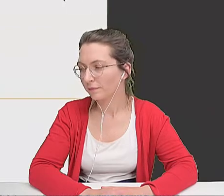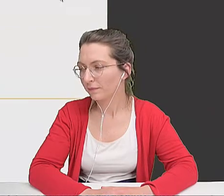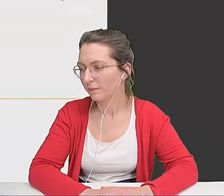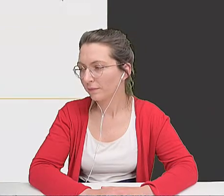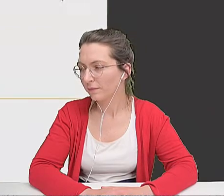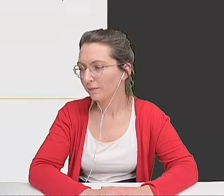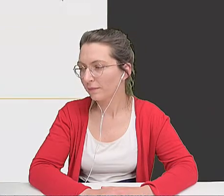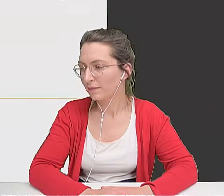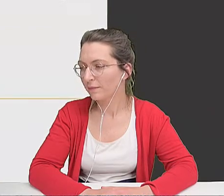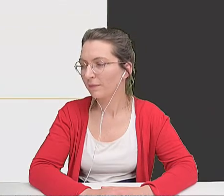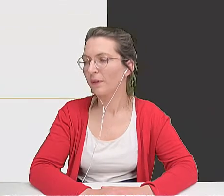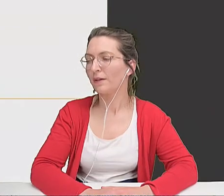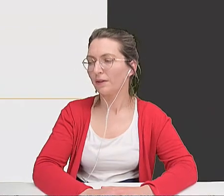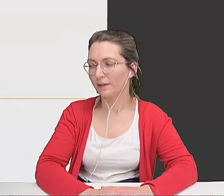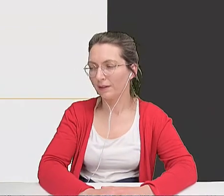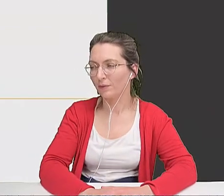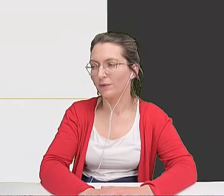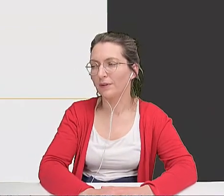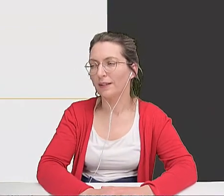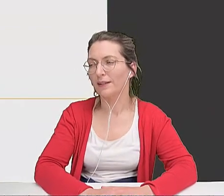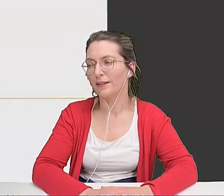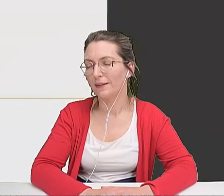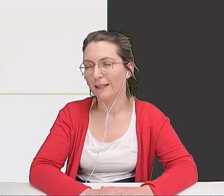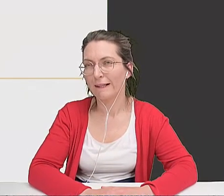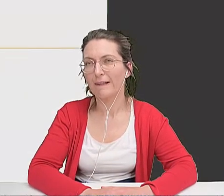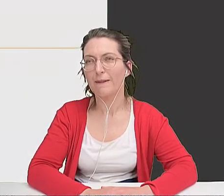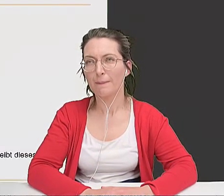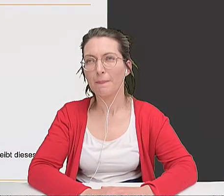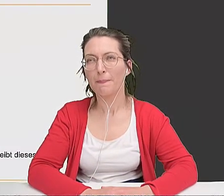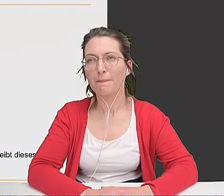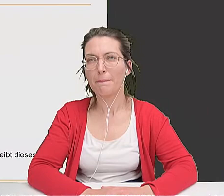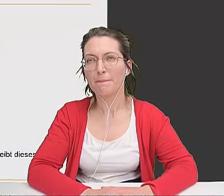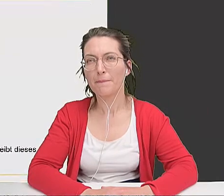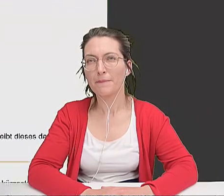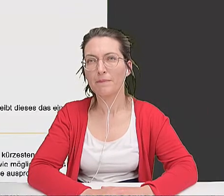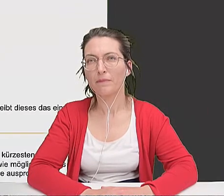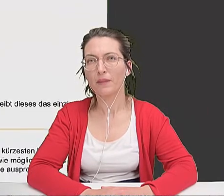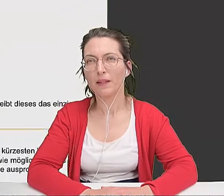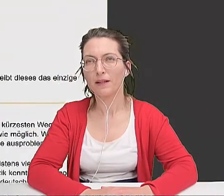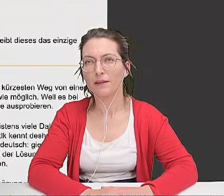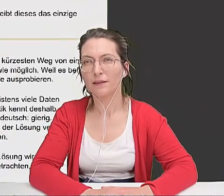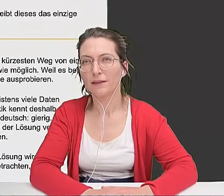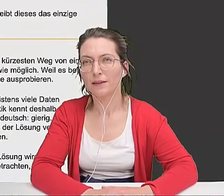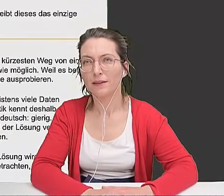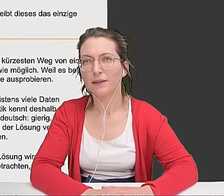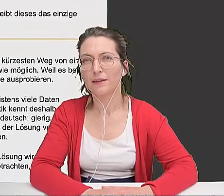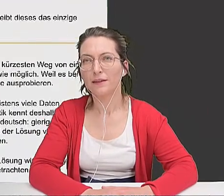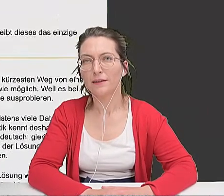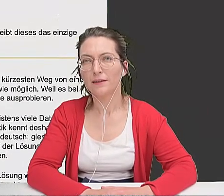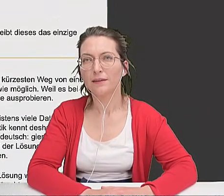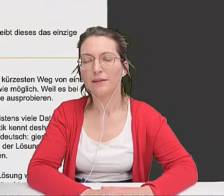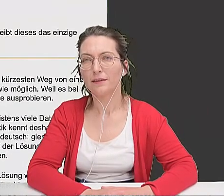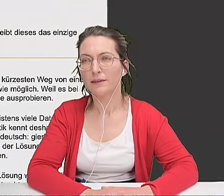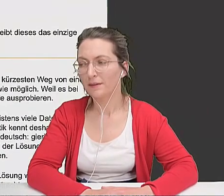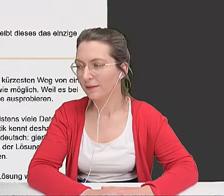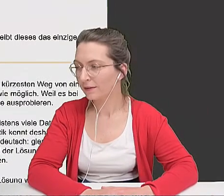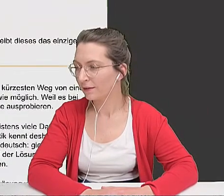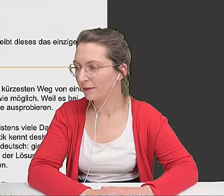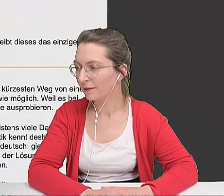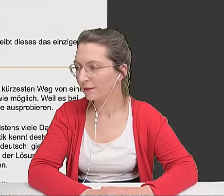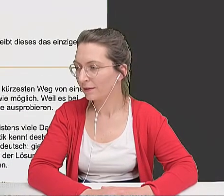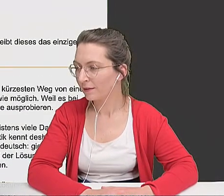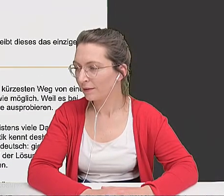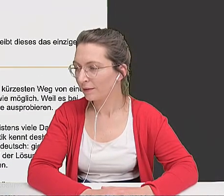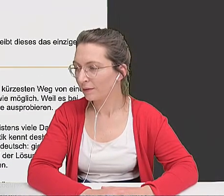einmal was dazu. Und das ist eben auch ein besonderes Angebot jetzt hier für diese Zeit. Wir kriegen